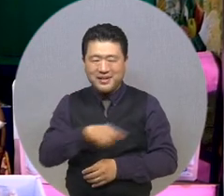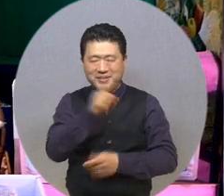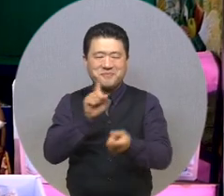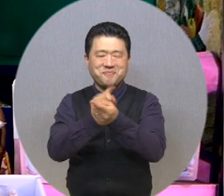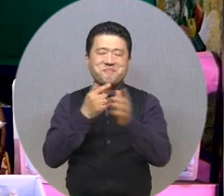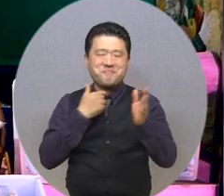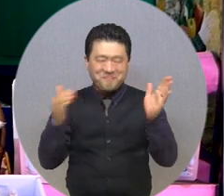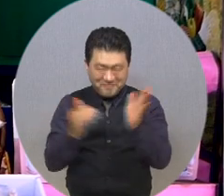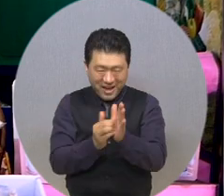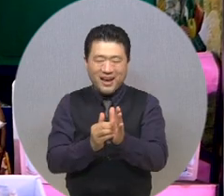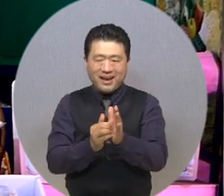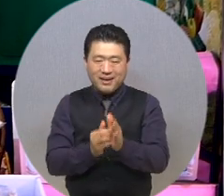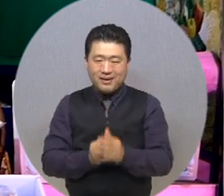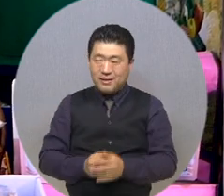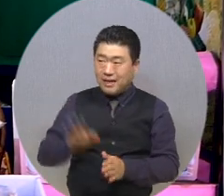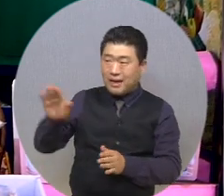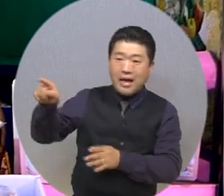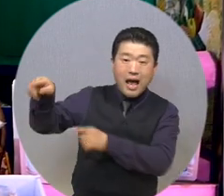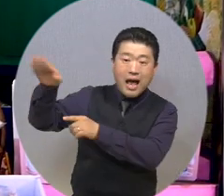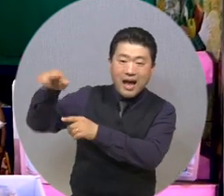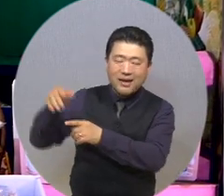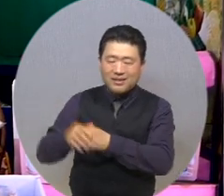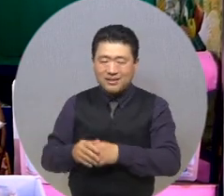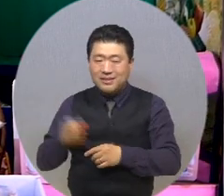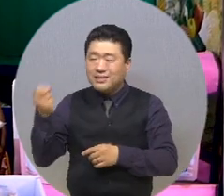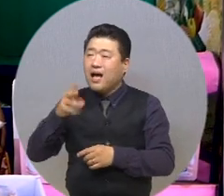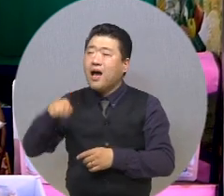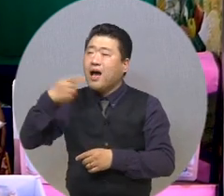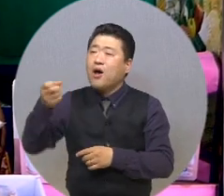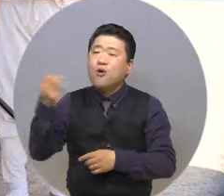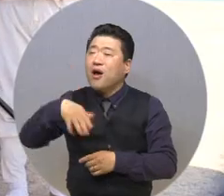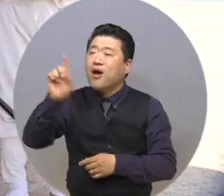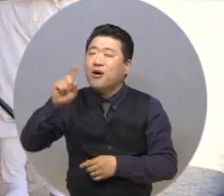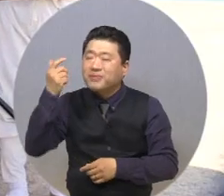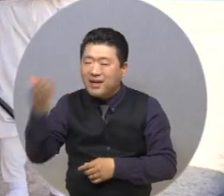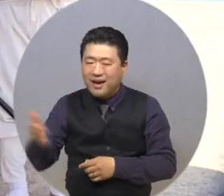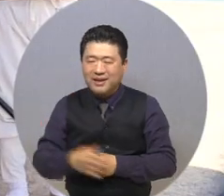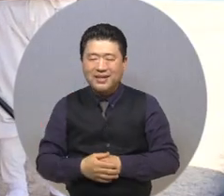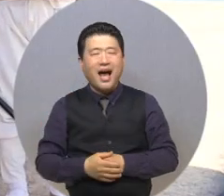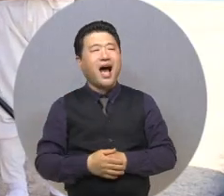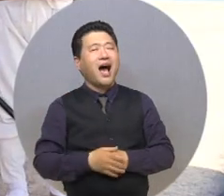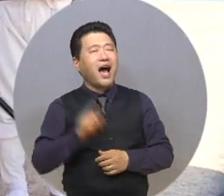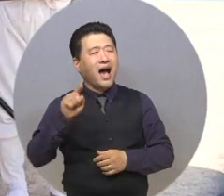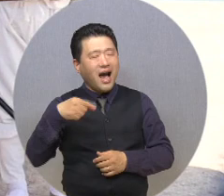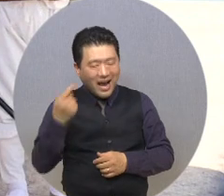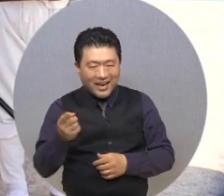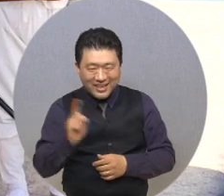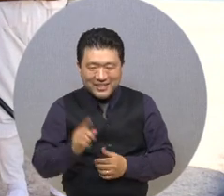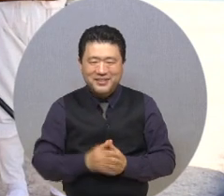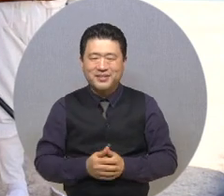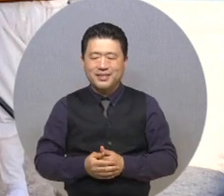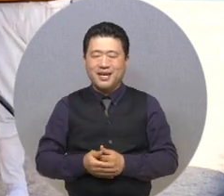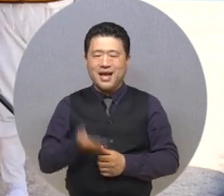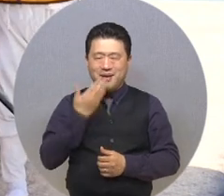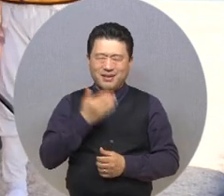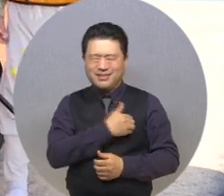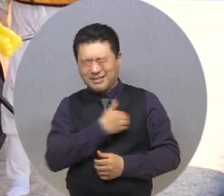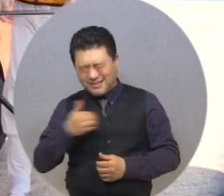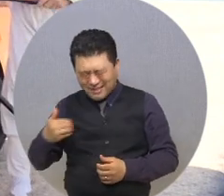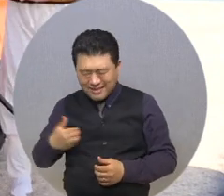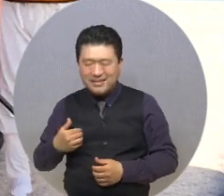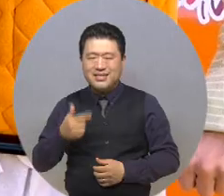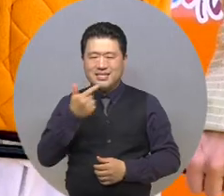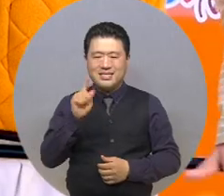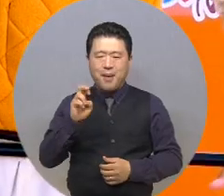만나 뵈었는데요. 저기 기정씨, 우리 다음에는 어디로 가는겨? 자, 그렇습니다. 먹거리 가득한